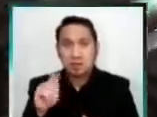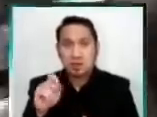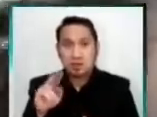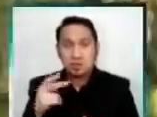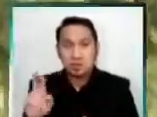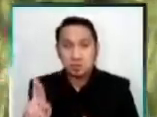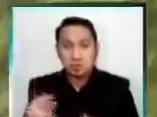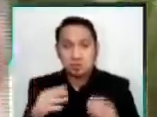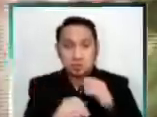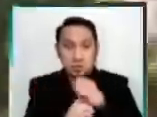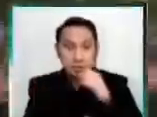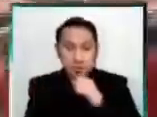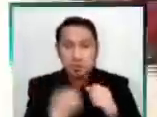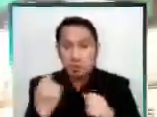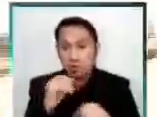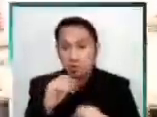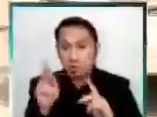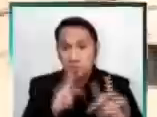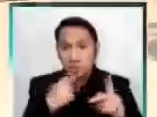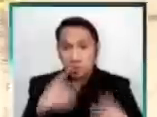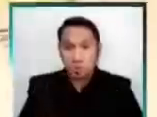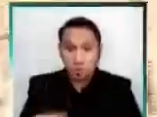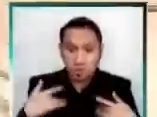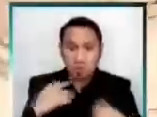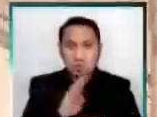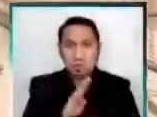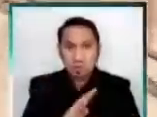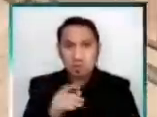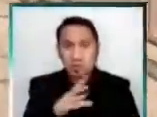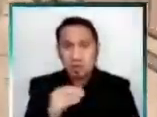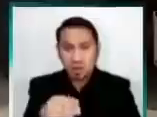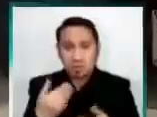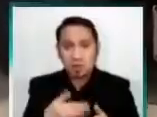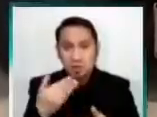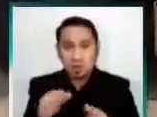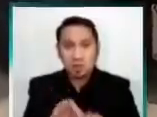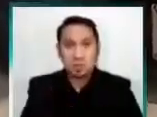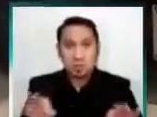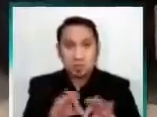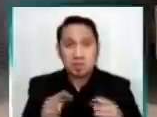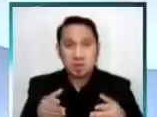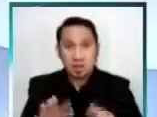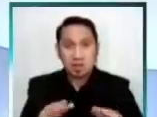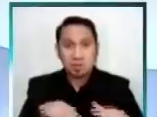mga residente, empleyado, may-ari ng negosyo at mga bibili ng essential goods ang pinapalusot.